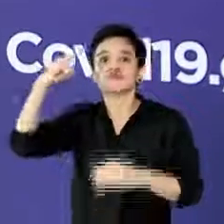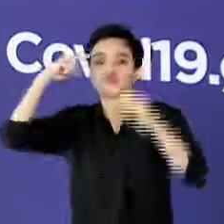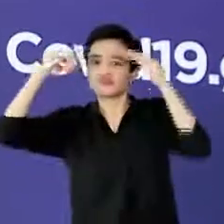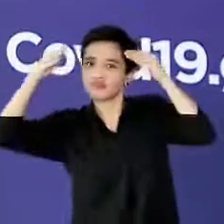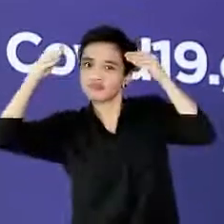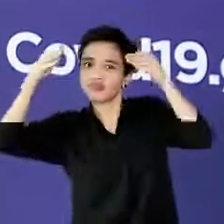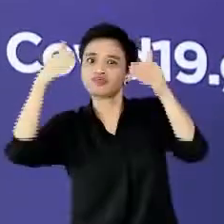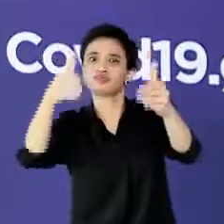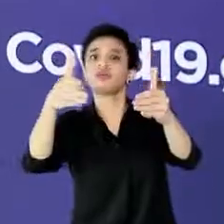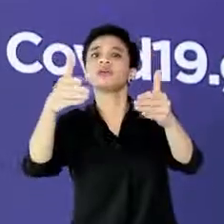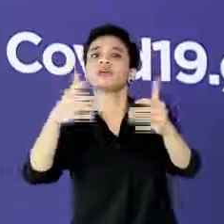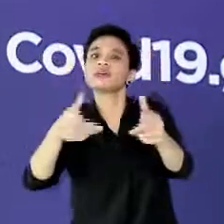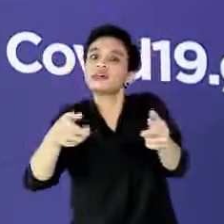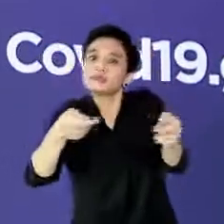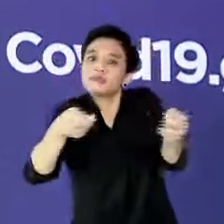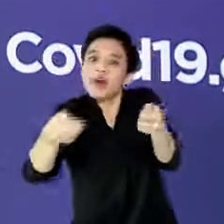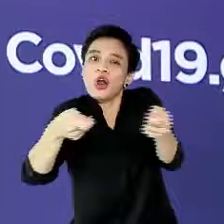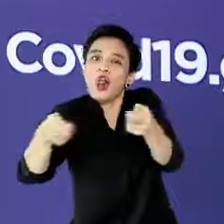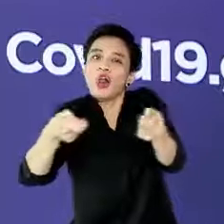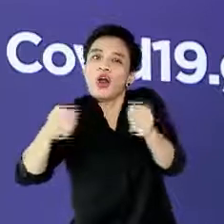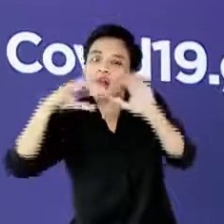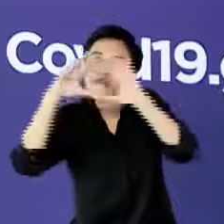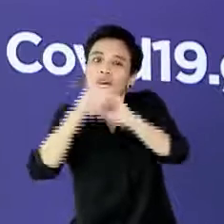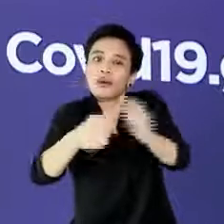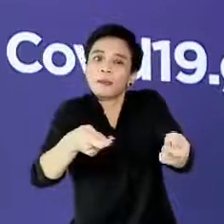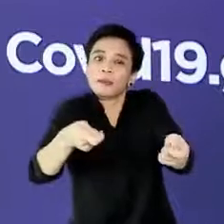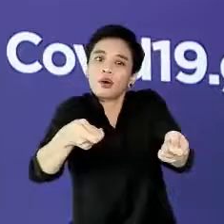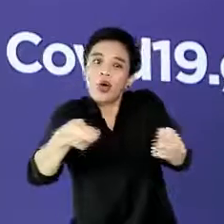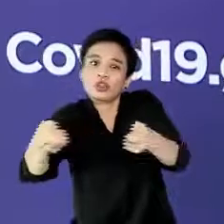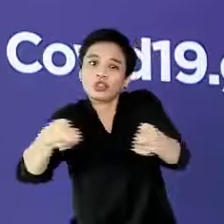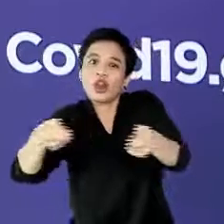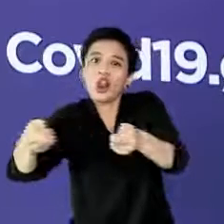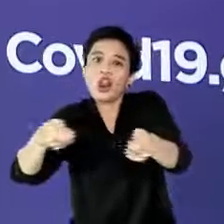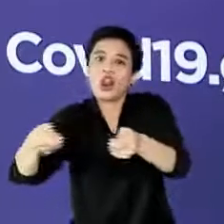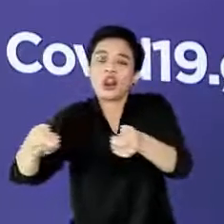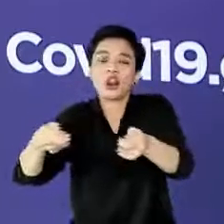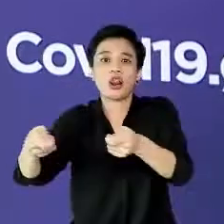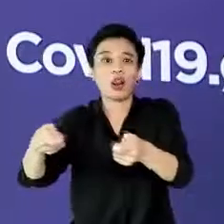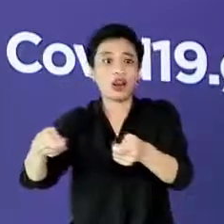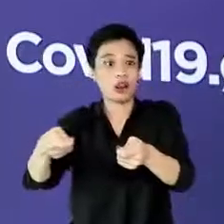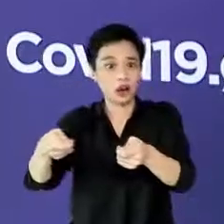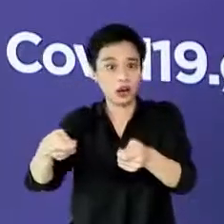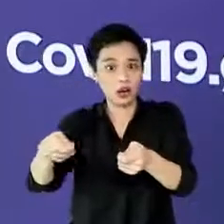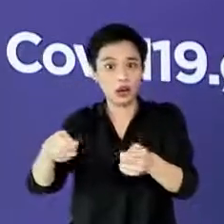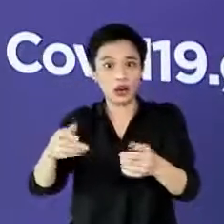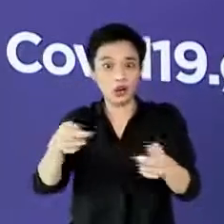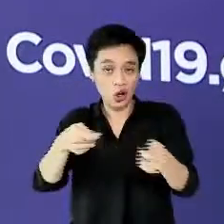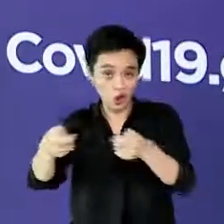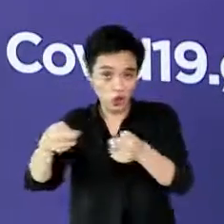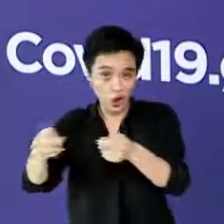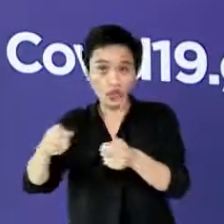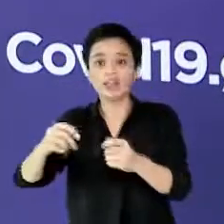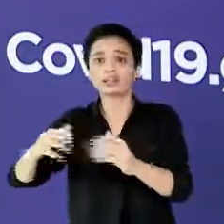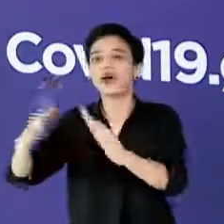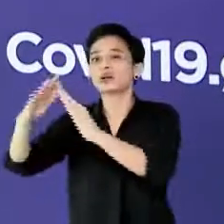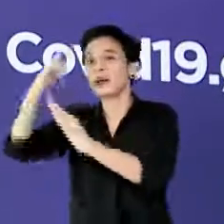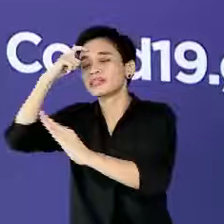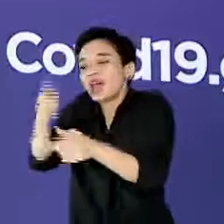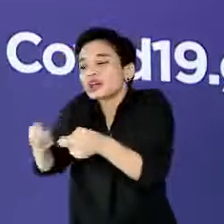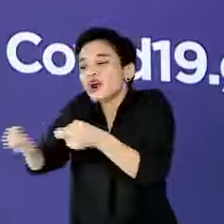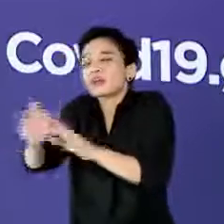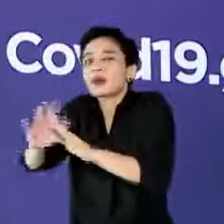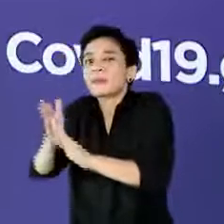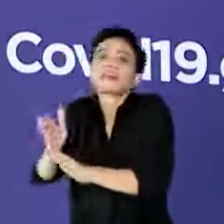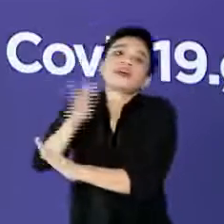yang cukup besar pada pengendalian dihulu jangan terus-menerus mengendalikan dihilir dihilir itu di rumah sakit jika kita